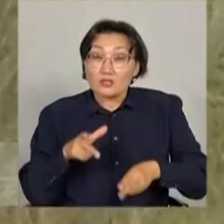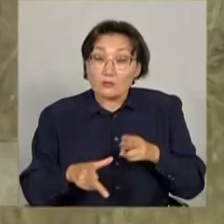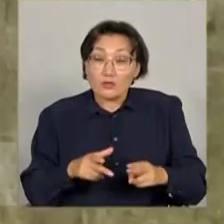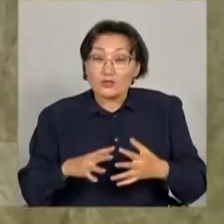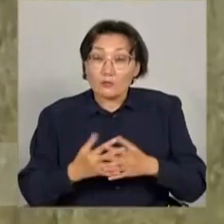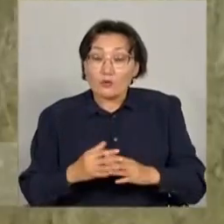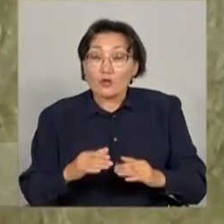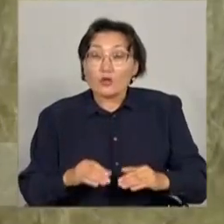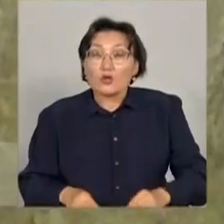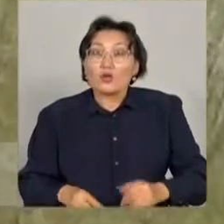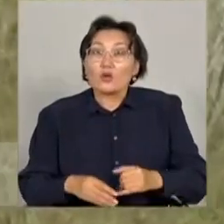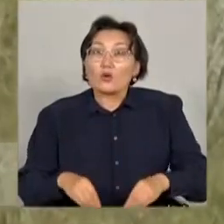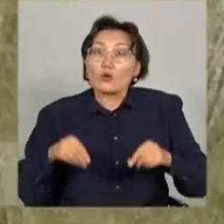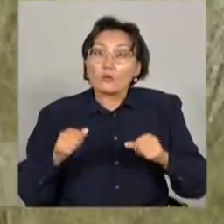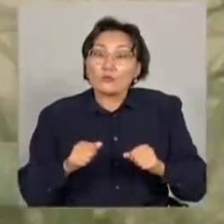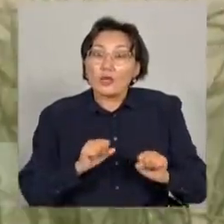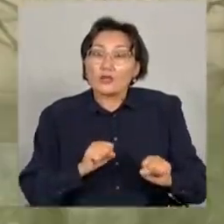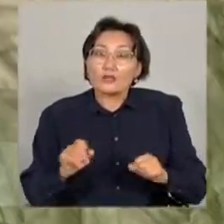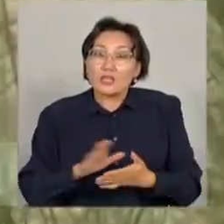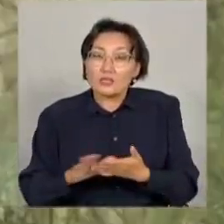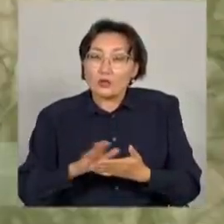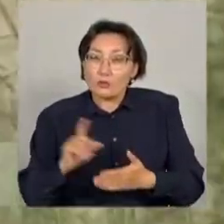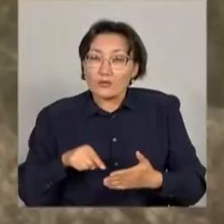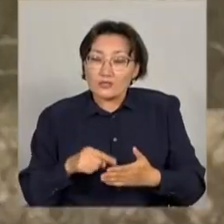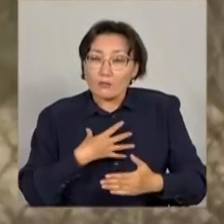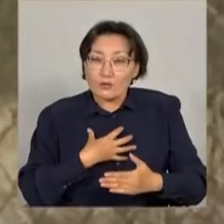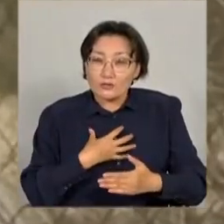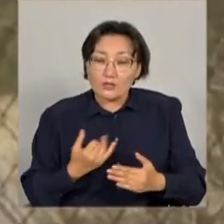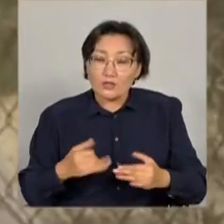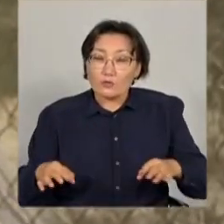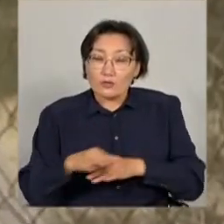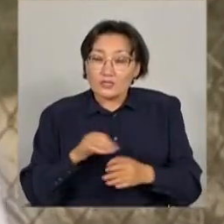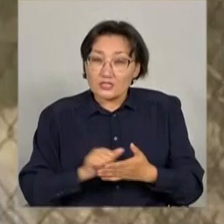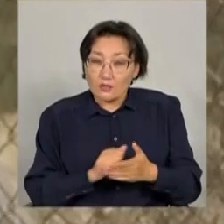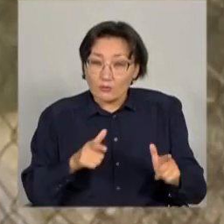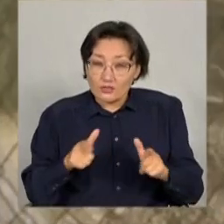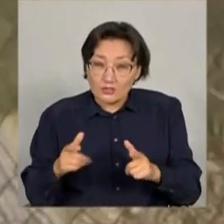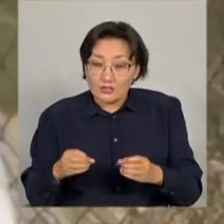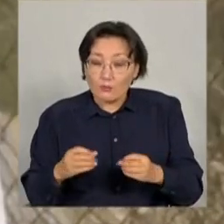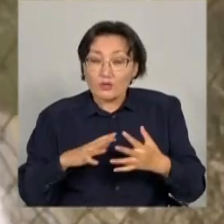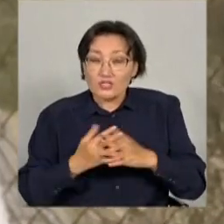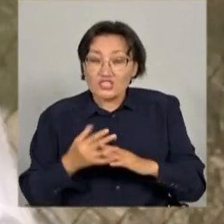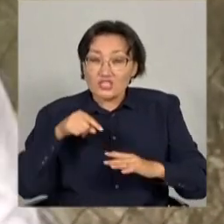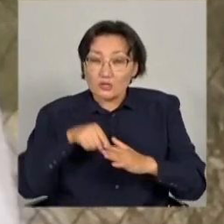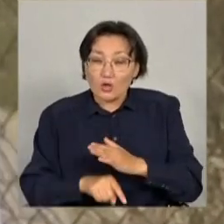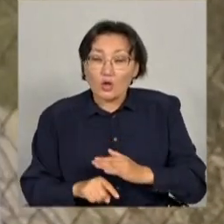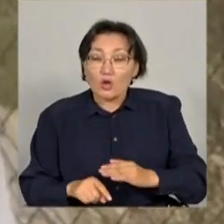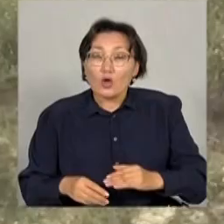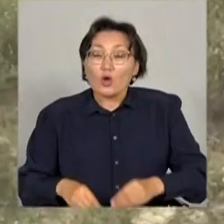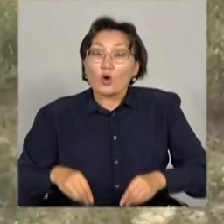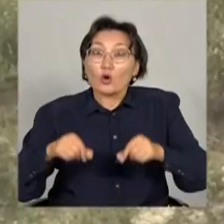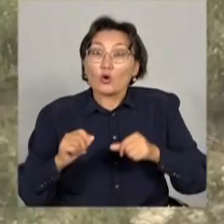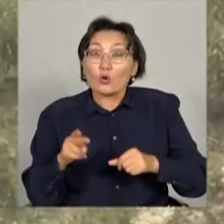мекенде құмнан арылту мәселесі маңызды болып тұр. Қазір жобалау сметалық құжатын дайындап жатырмыз. Тағы да ауылдың ішіндегі құмдарды далаға